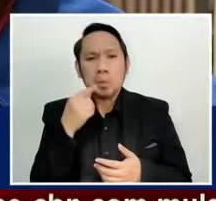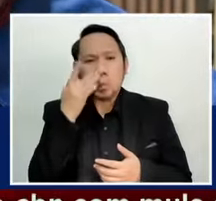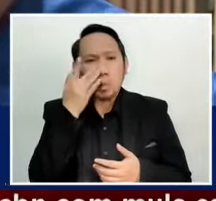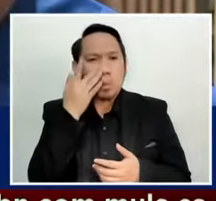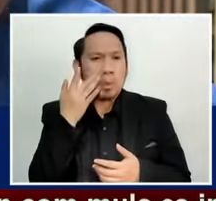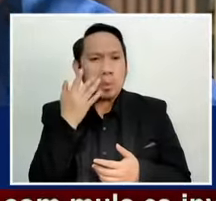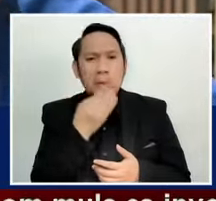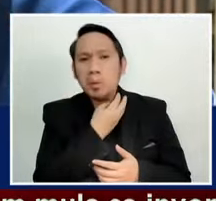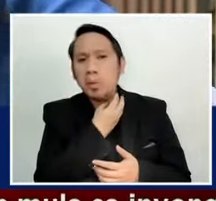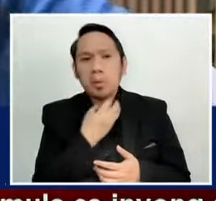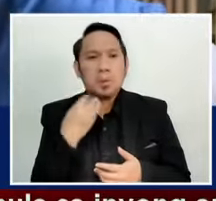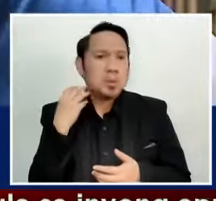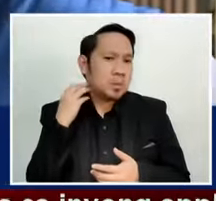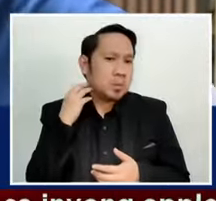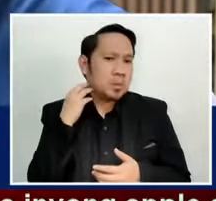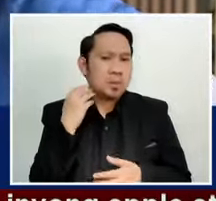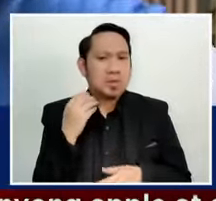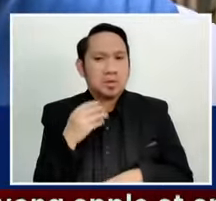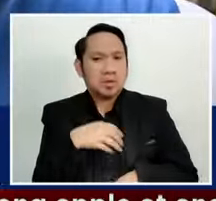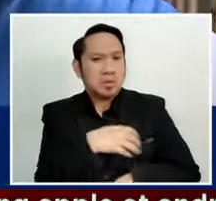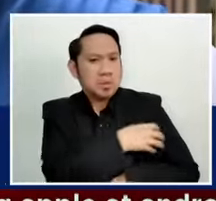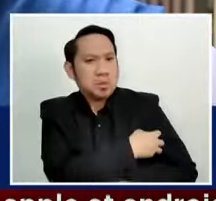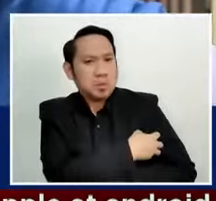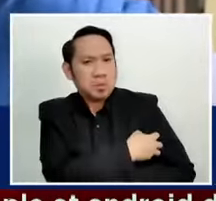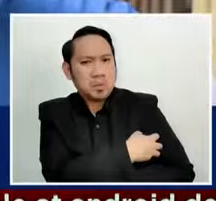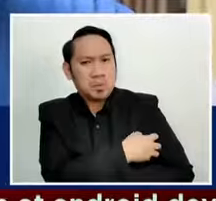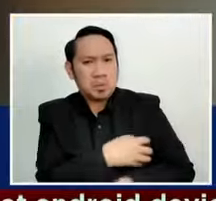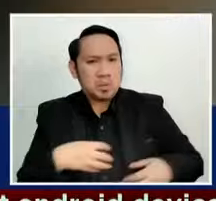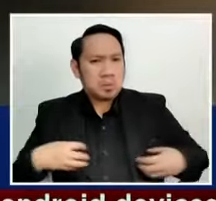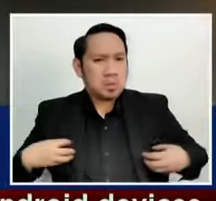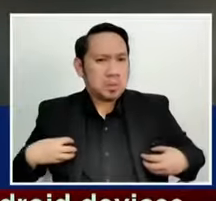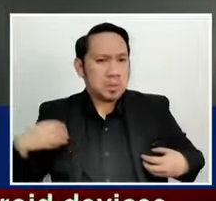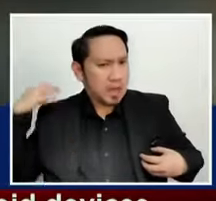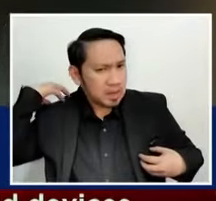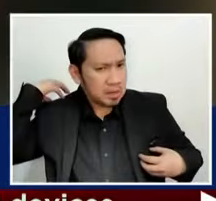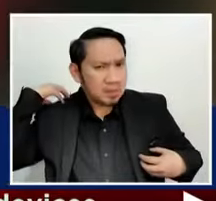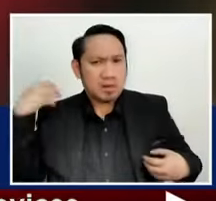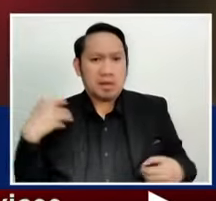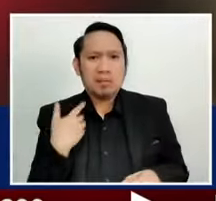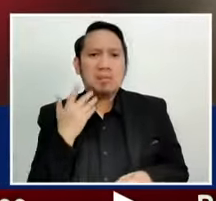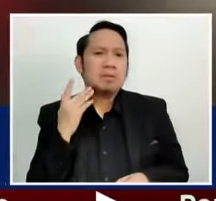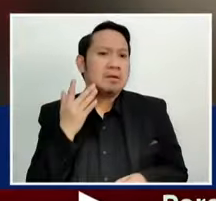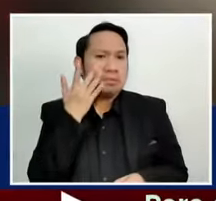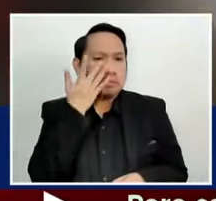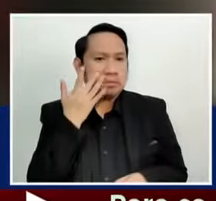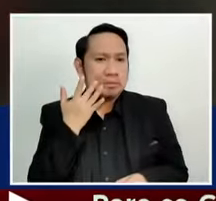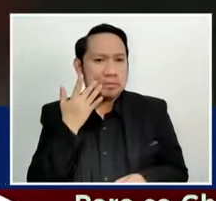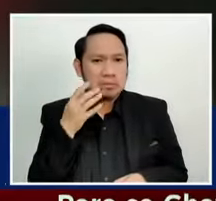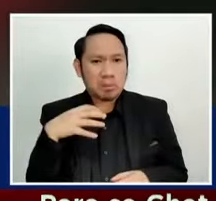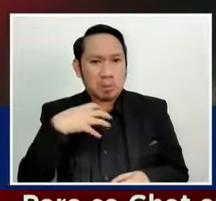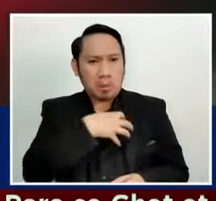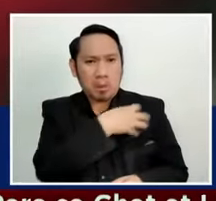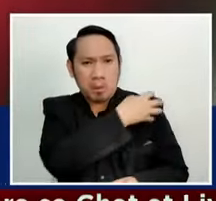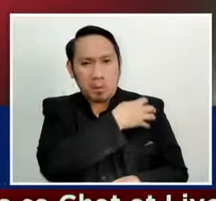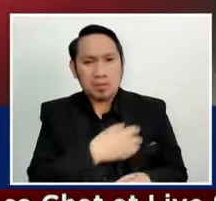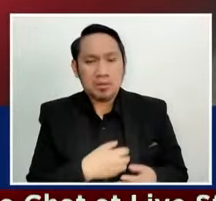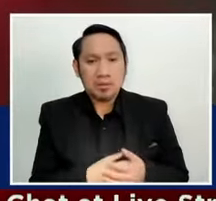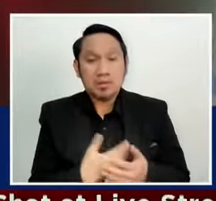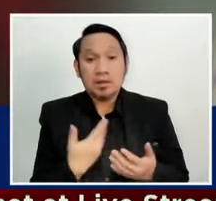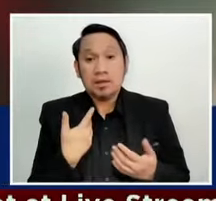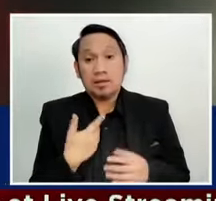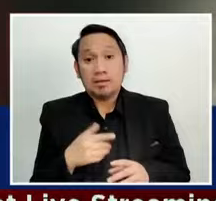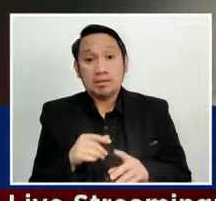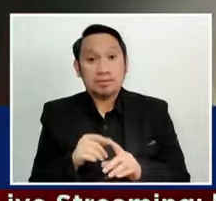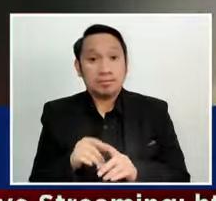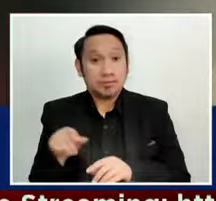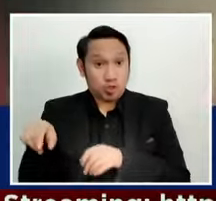May mga pasa po siya rito, parang ano po, ito po sa parking katawan po sa likod. Sa follow-up operation ng MPD, naaresto ang rider